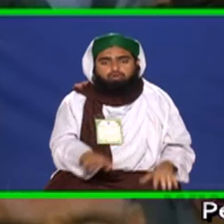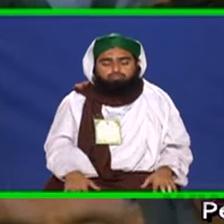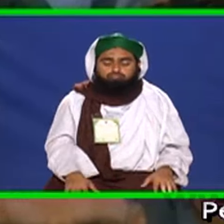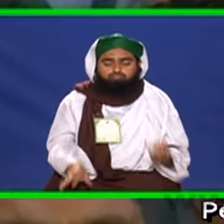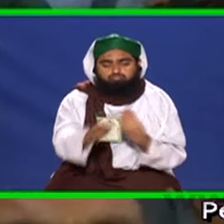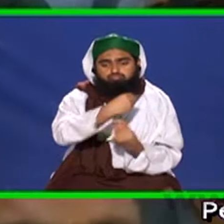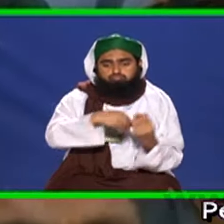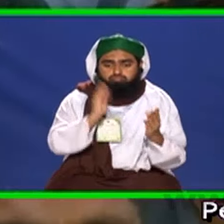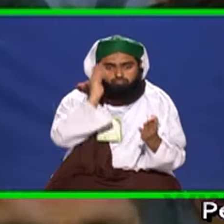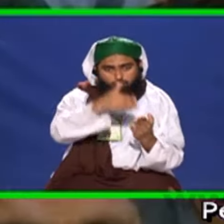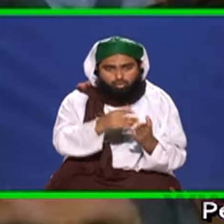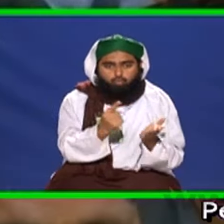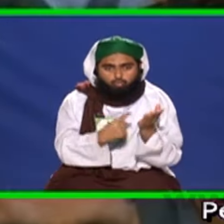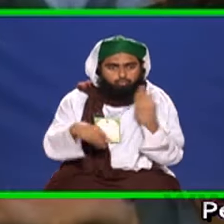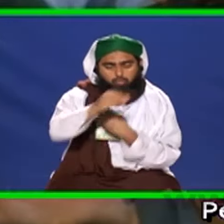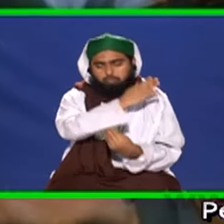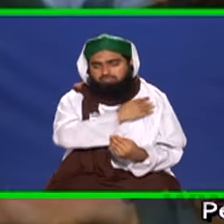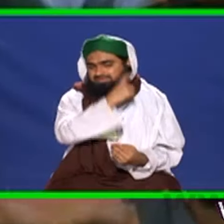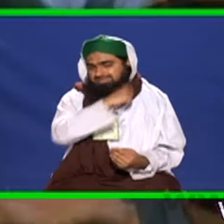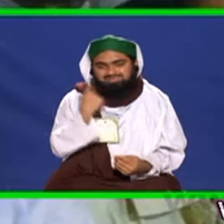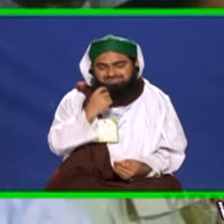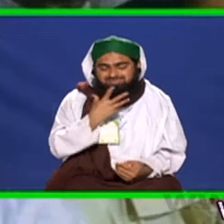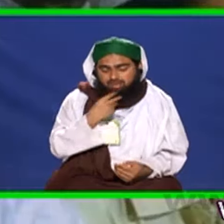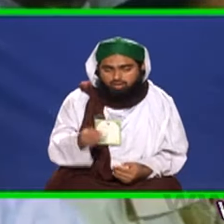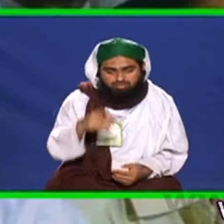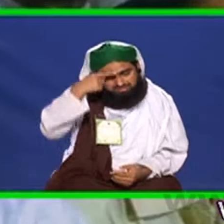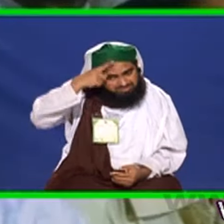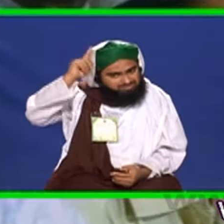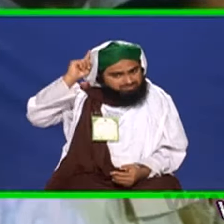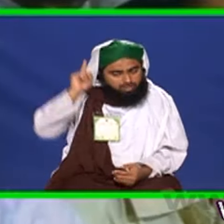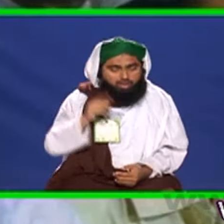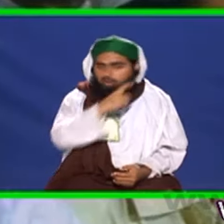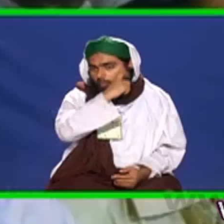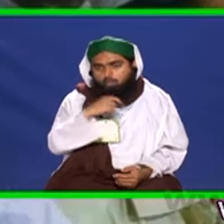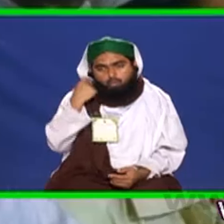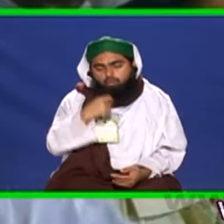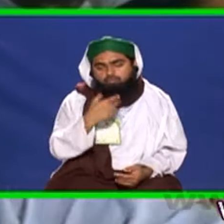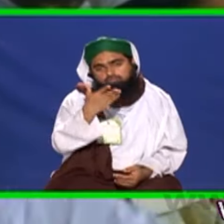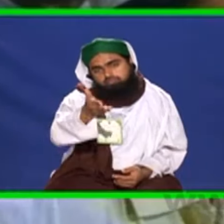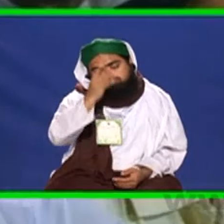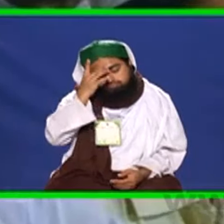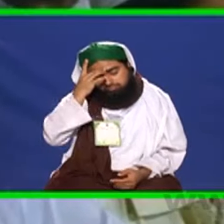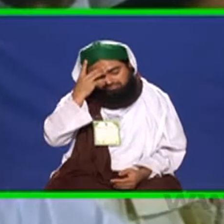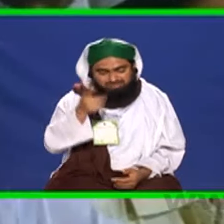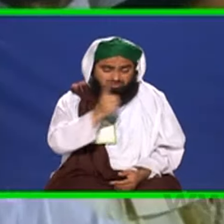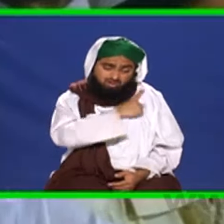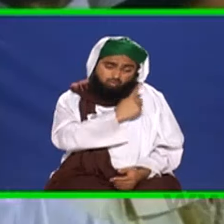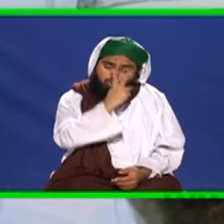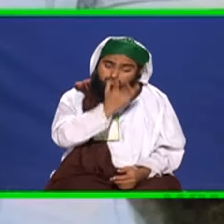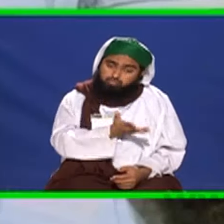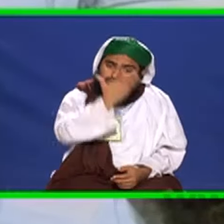وہاں بھی داڑھی بنواتے، معاذ اللہ معاذ اللہ. جب عمرہ کرتے نا تو سر منڈواتے تو ساتھ میں داڑھی